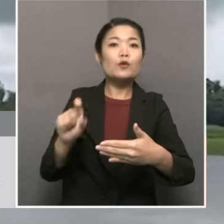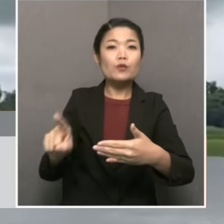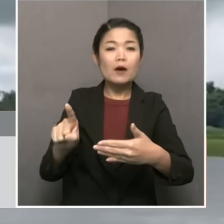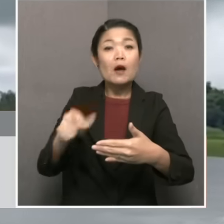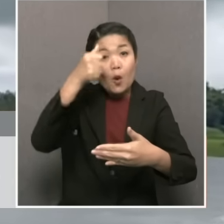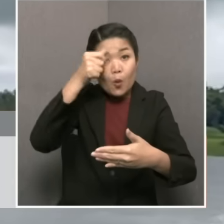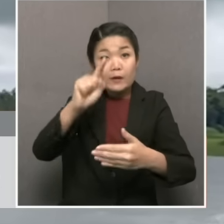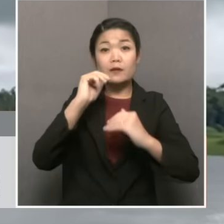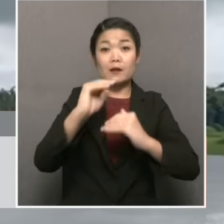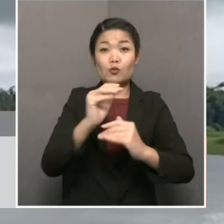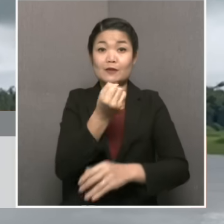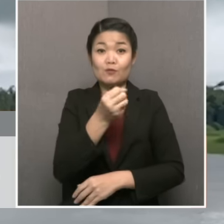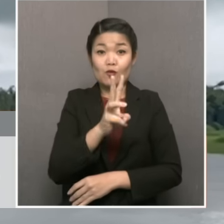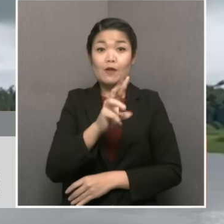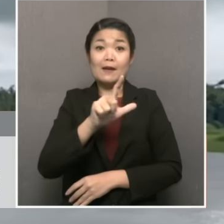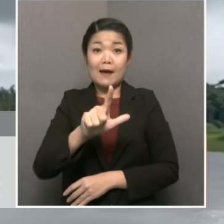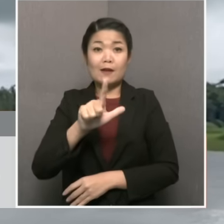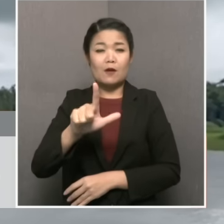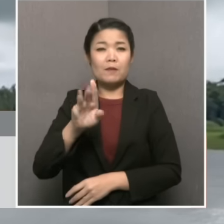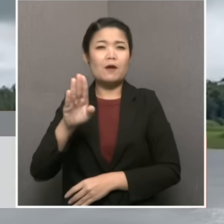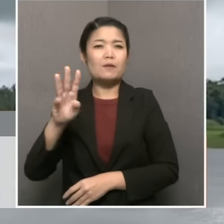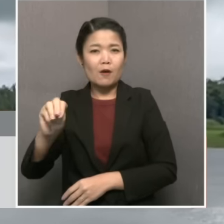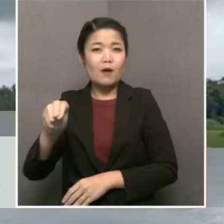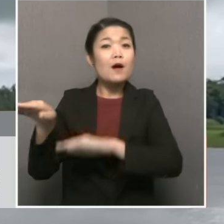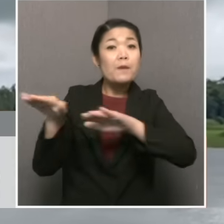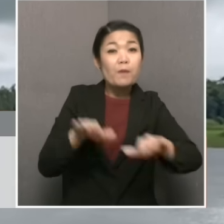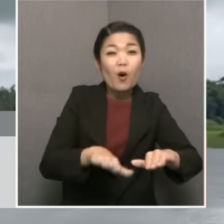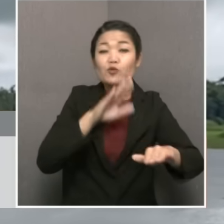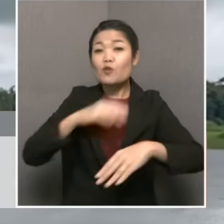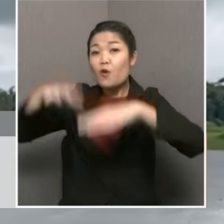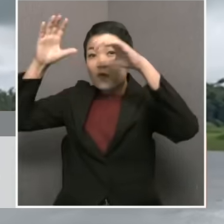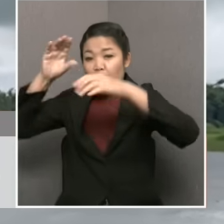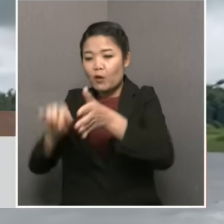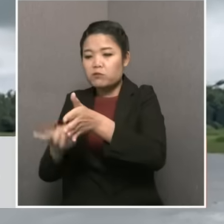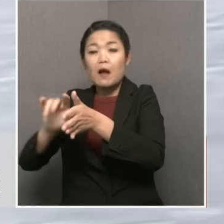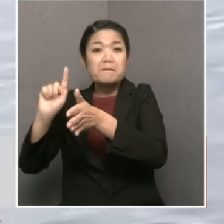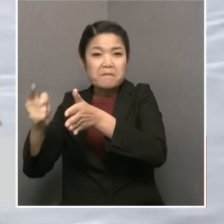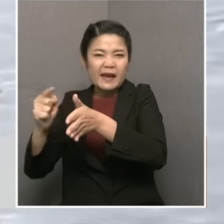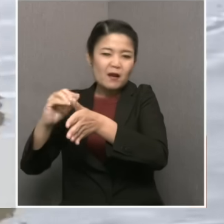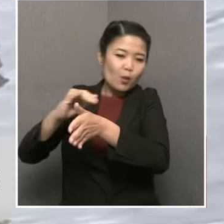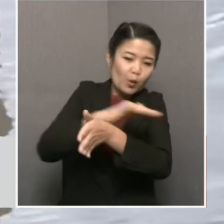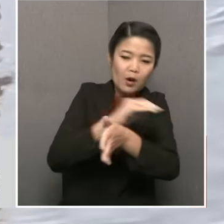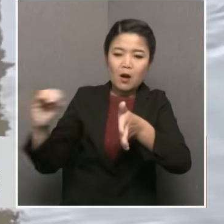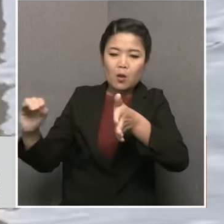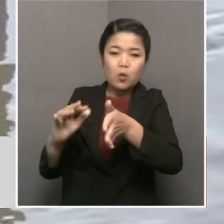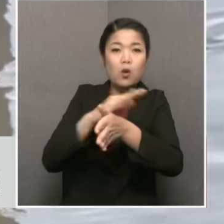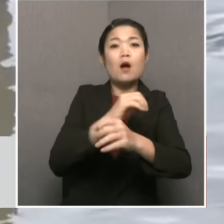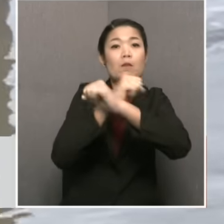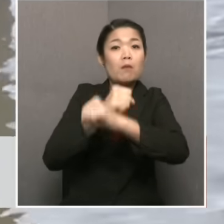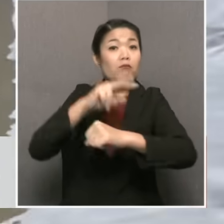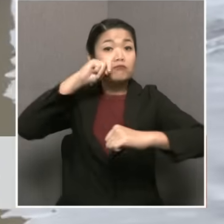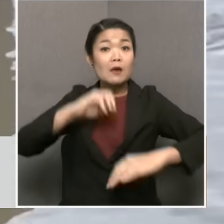ได้วันละประมาณ 16ล้านลูกบาทเมตเพื่อเตรียมรองรับปริมาณน้ำฝนที่เพิ่มขึ้นป้องกันน้ำท่วมในเขตตัวเมือง